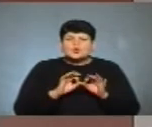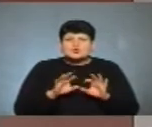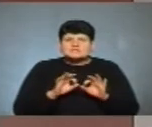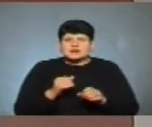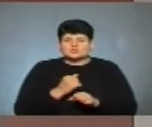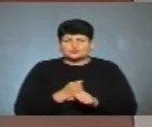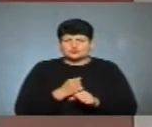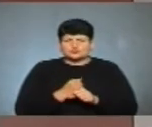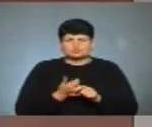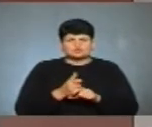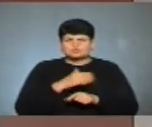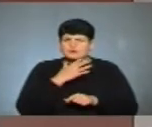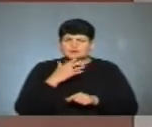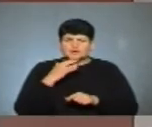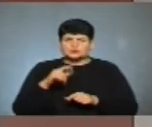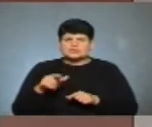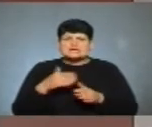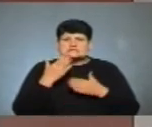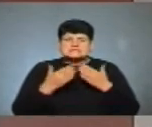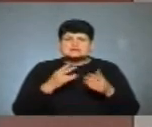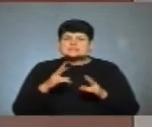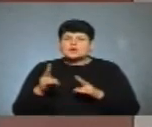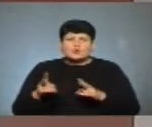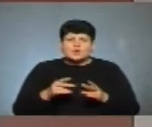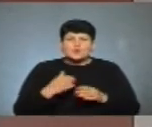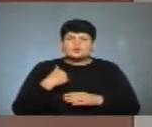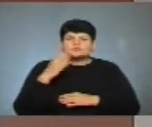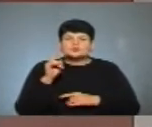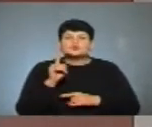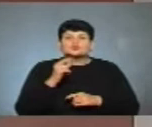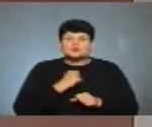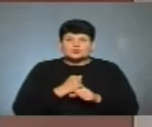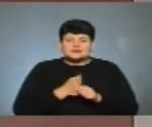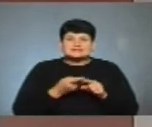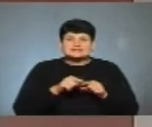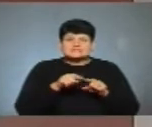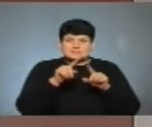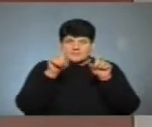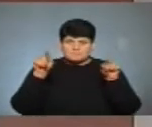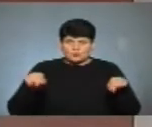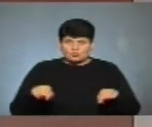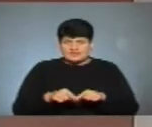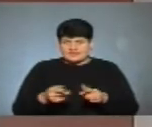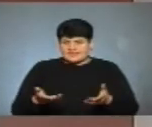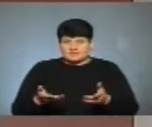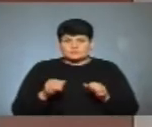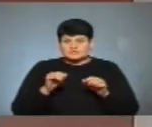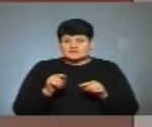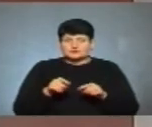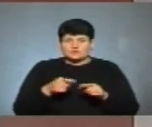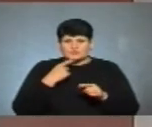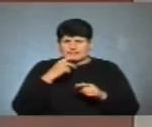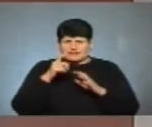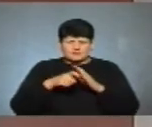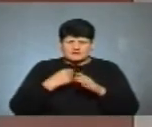бо насправді дуже багато людей запитували, за кого голосувати, що робити взагалі з цими бюлетенями. Uh-huh. Тобто, можливо, це, що ви кажете, що не